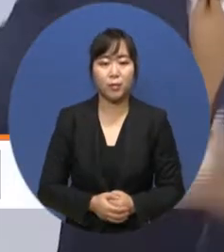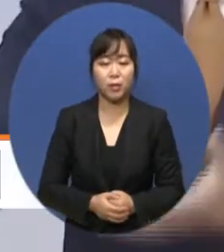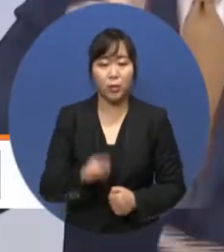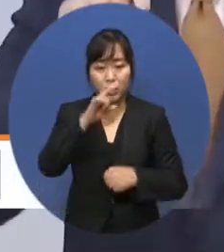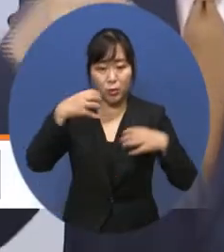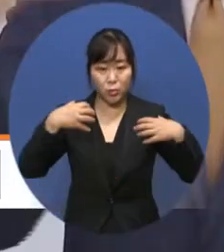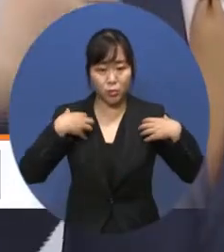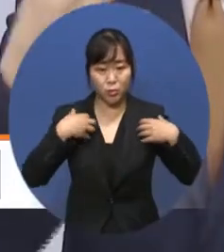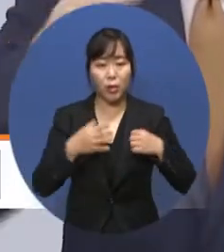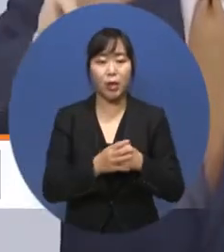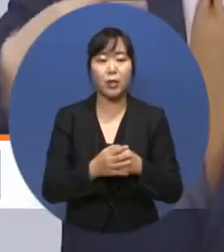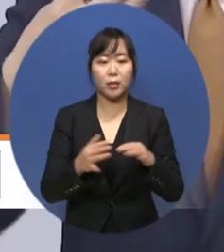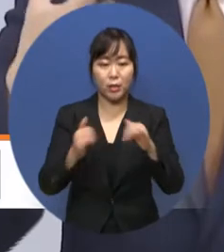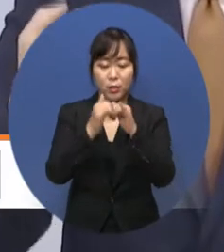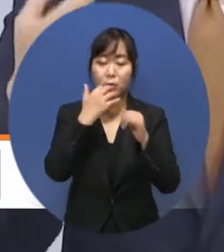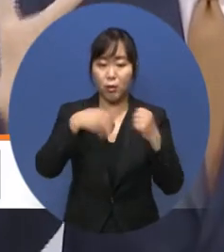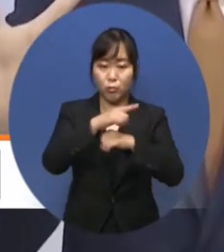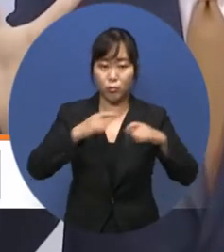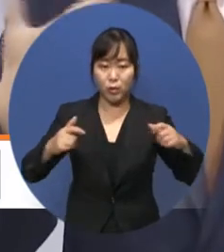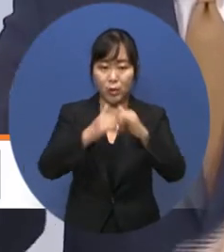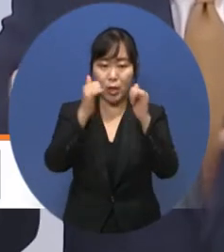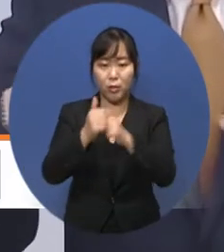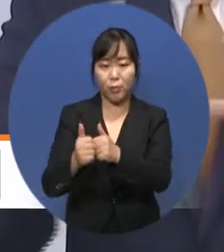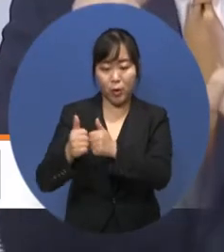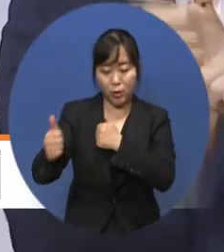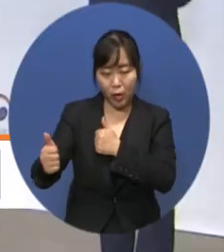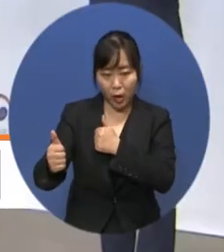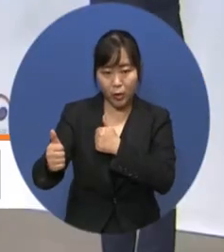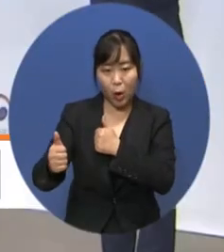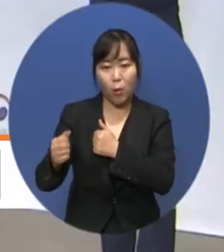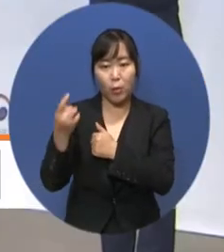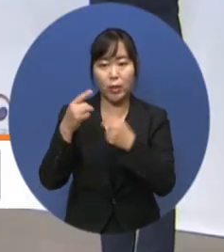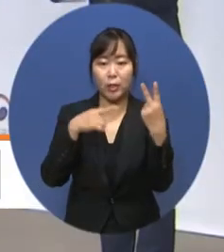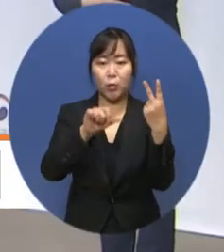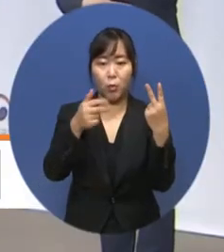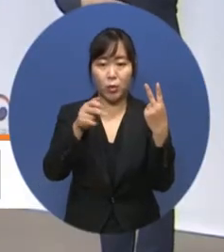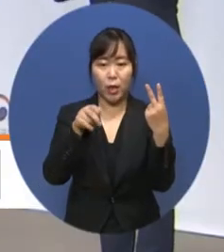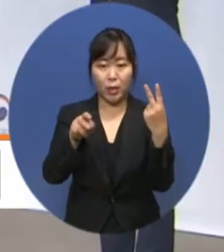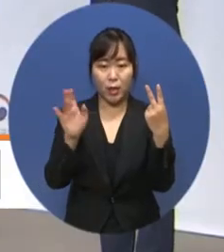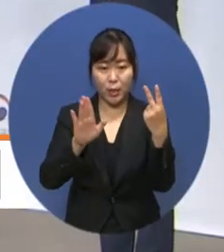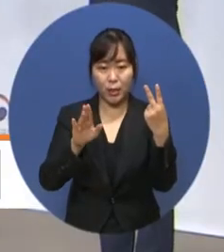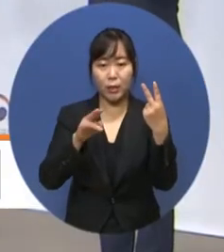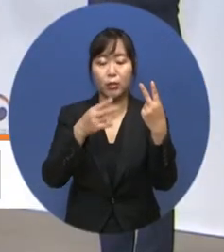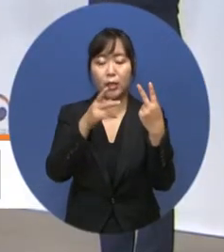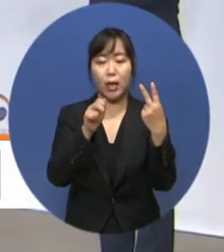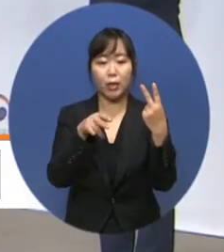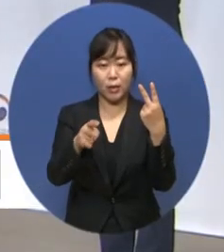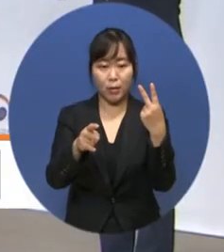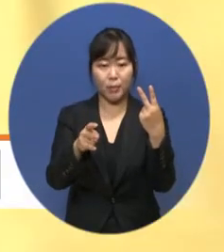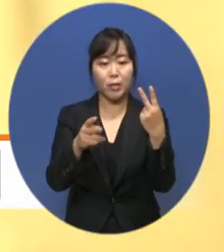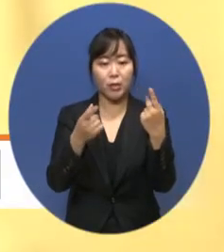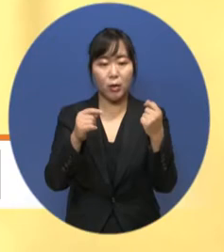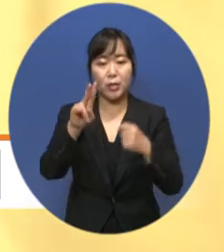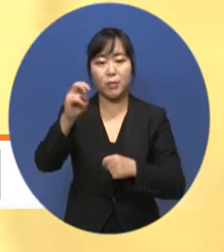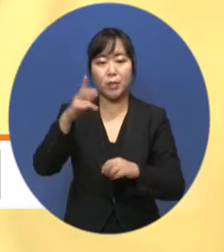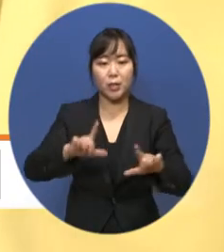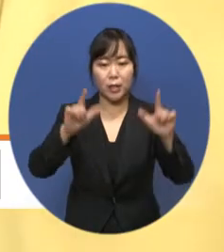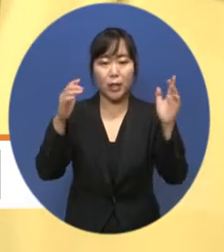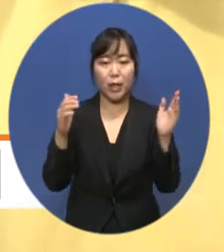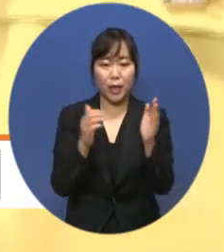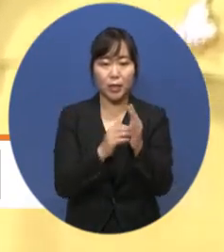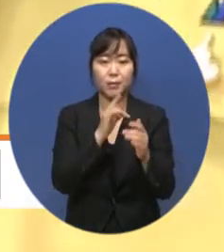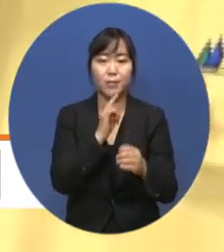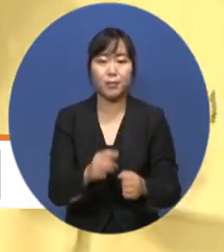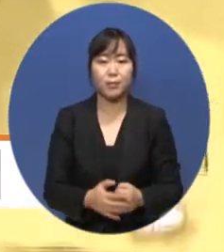정부가 수도권 사회적 거리 두기를 기존 2.5단계에서 2단계로 완화해 오는 27일까지